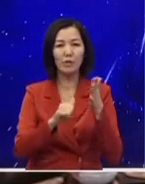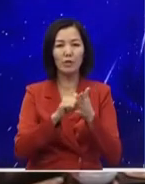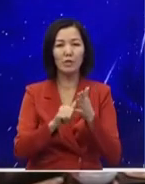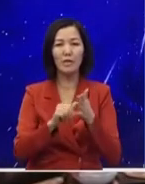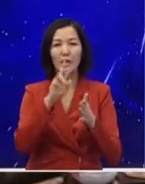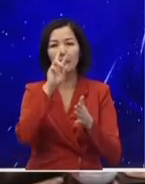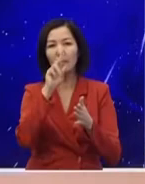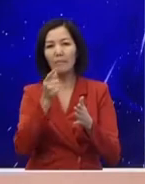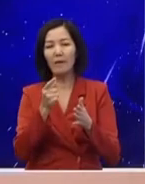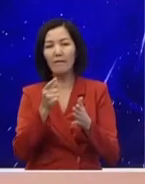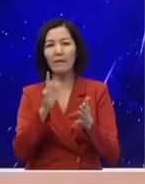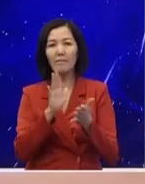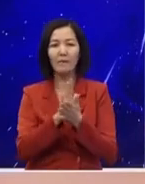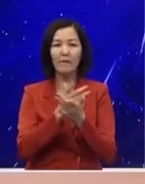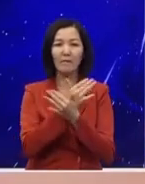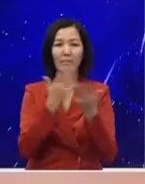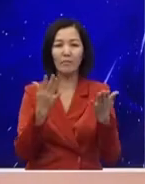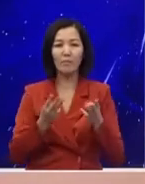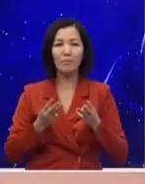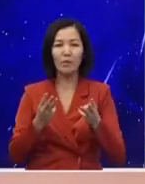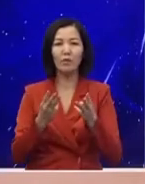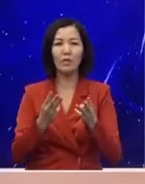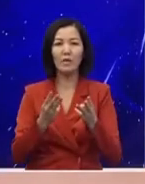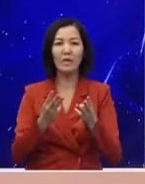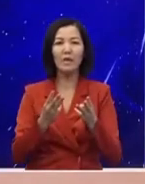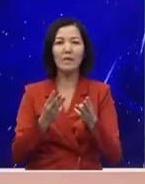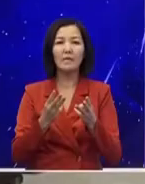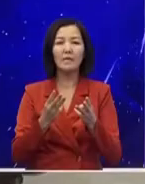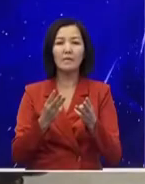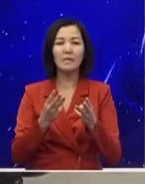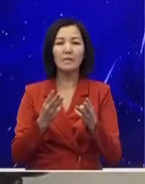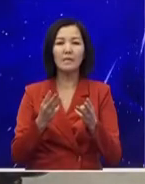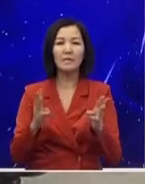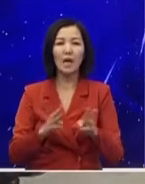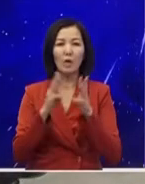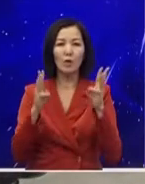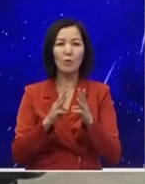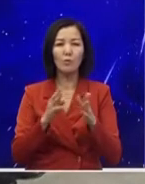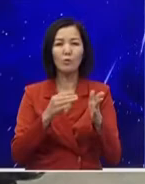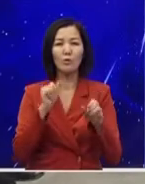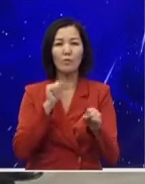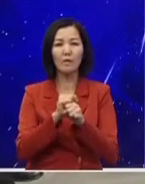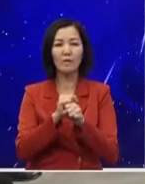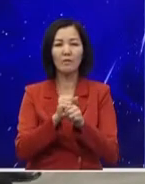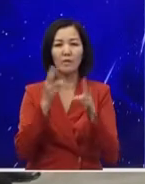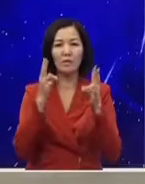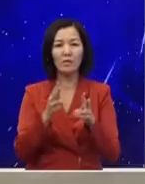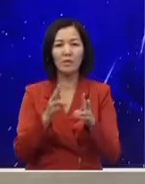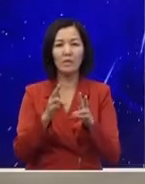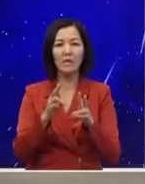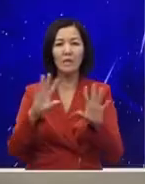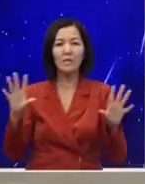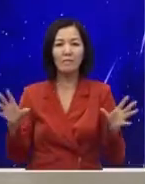неправильная эксплуатация бытовых приборов и печей, а также неосторожное обращение с огнем. Для предотвращения несчастных случаев спасатели